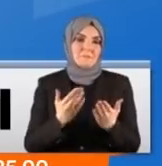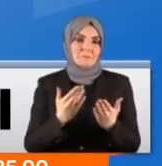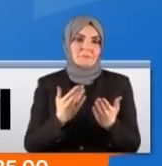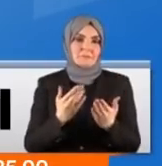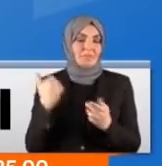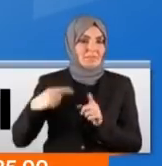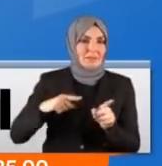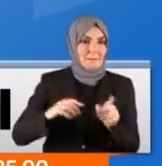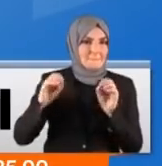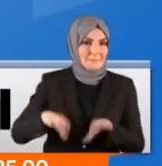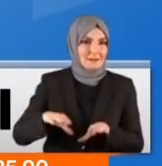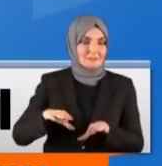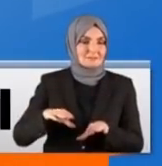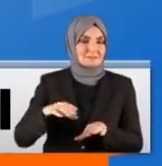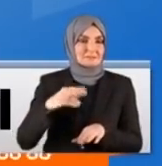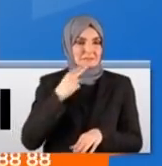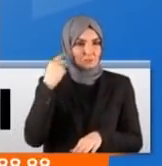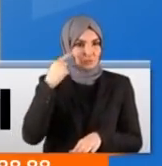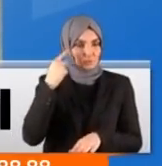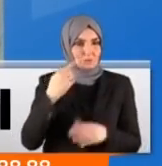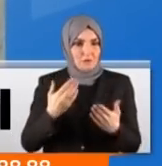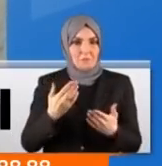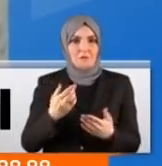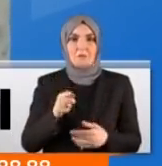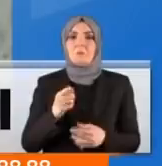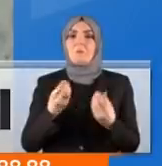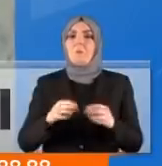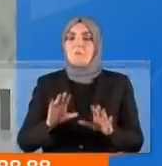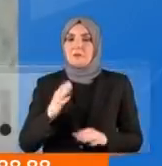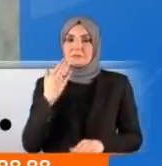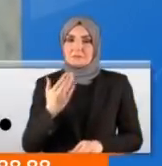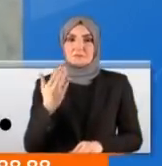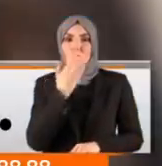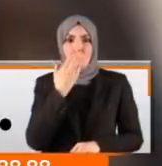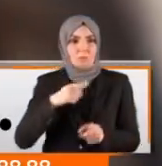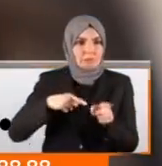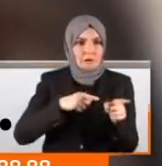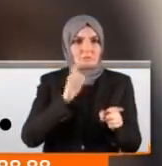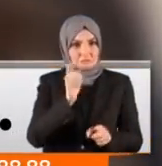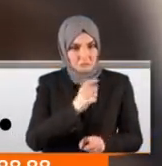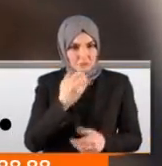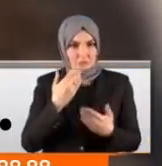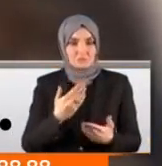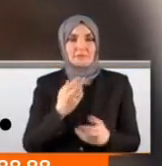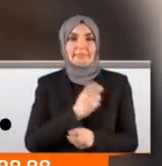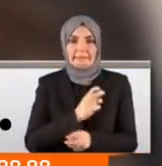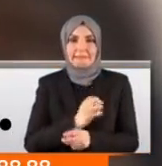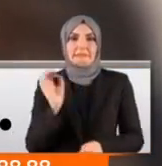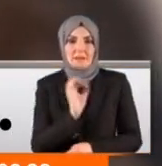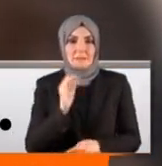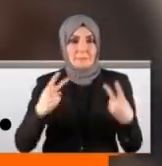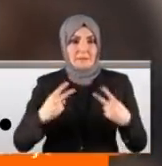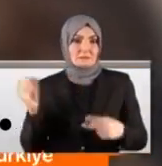olmadı okulun önünde beklemeye başladı evinde buldu tehdit taciz mesajları alıyorum gibi ailem de